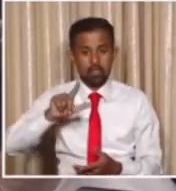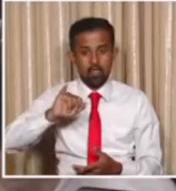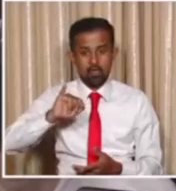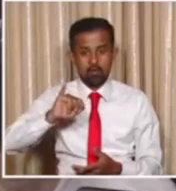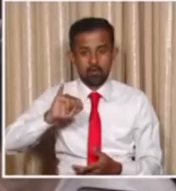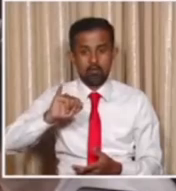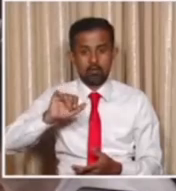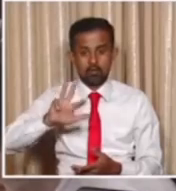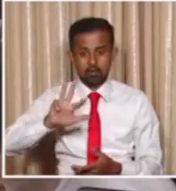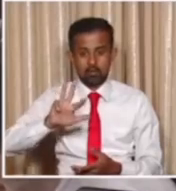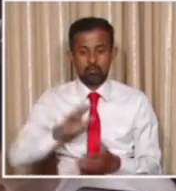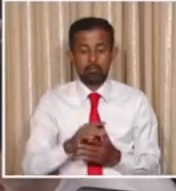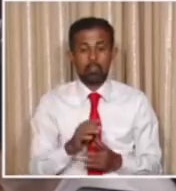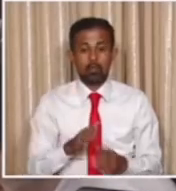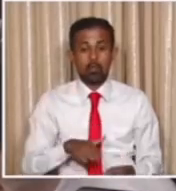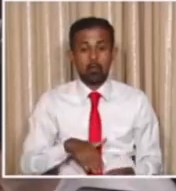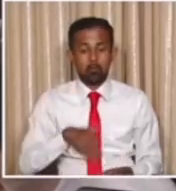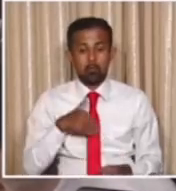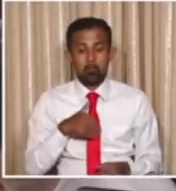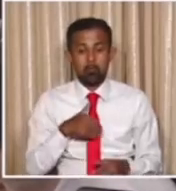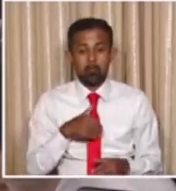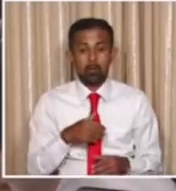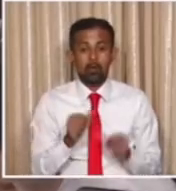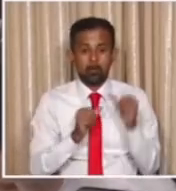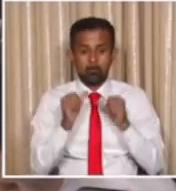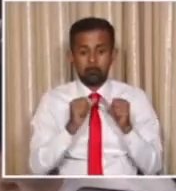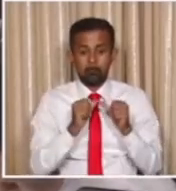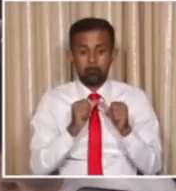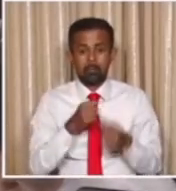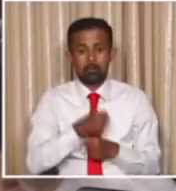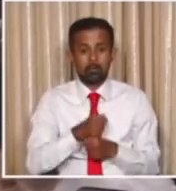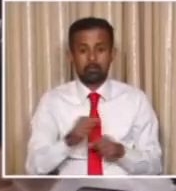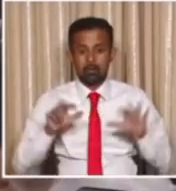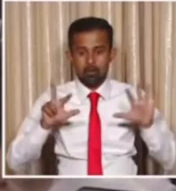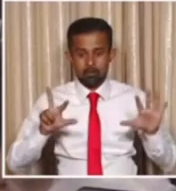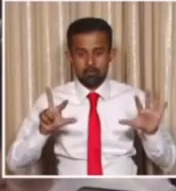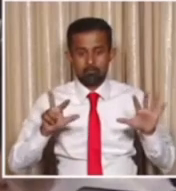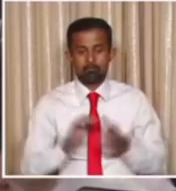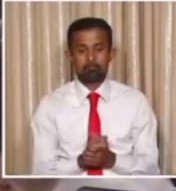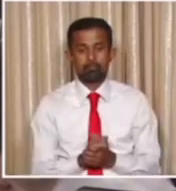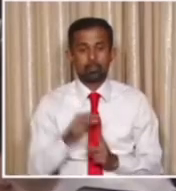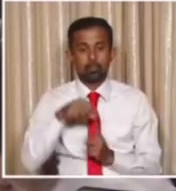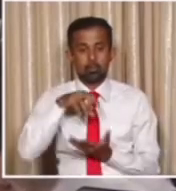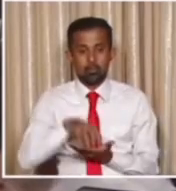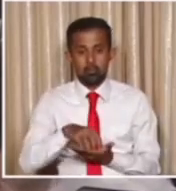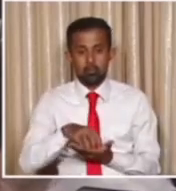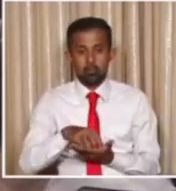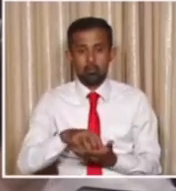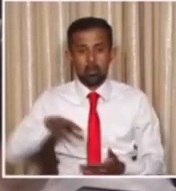269යි. ප්‍රයිමරි මෙඩිකල් කෙයා යුනිට් ලයින් මිනිස්ට්‍රී එකේ 8යි, ප්‍රොවින්ෂල් මිනිස්ට්‍රී